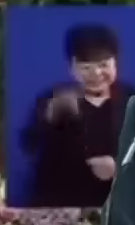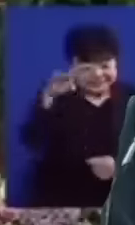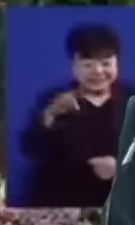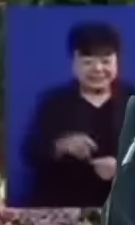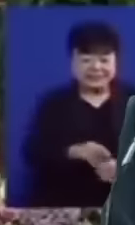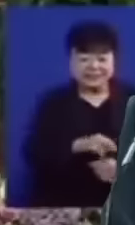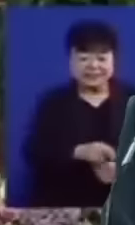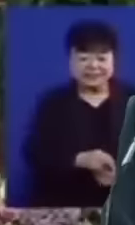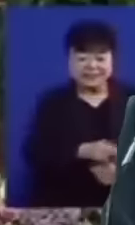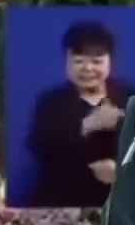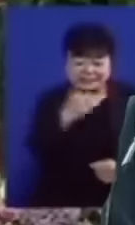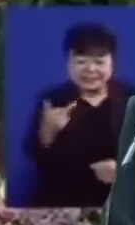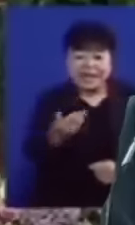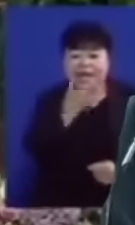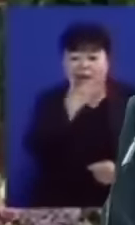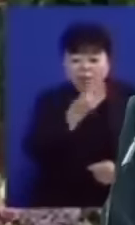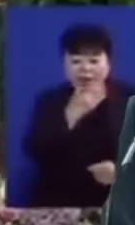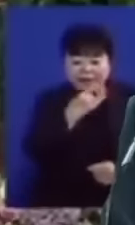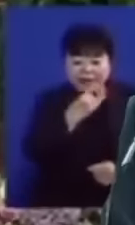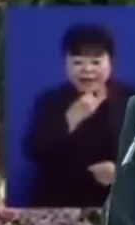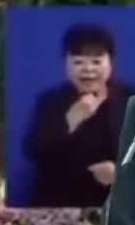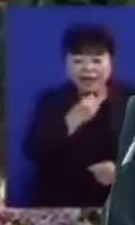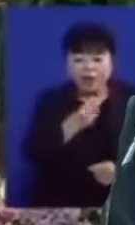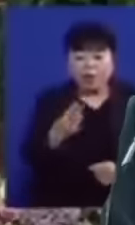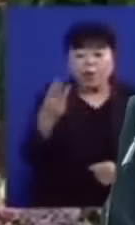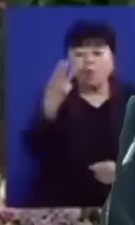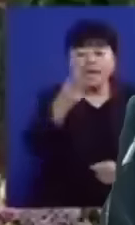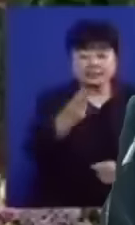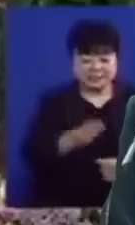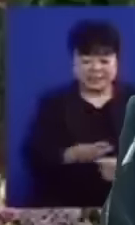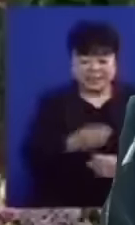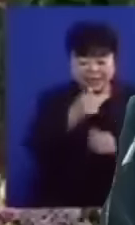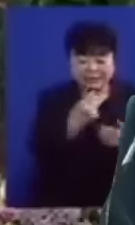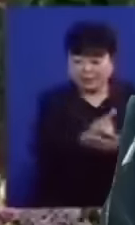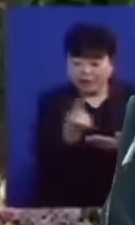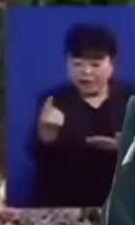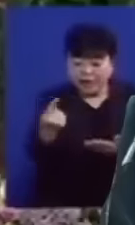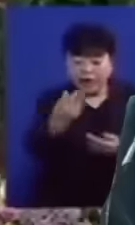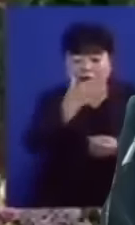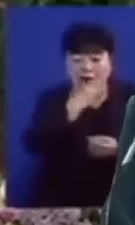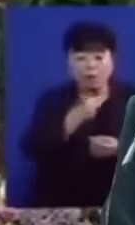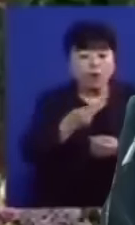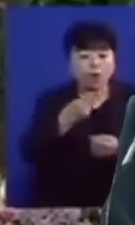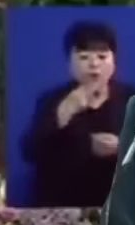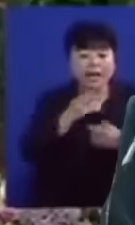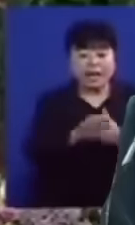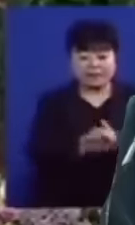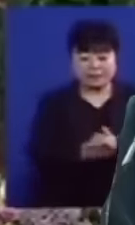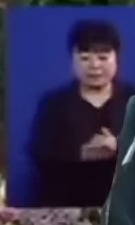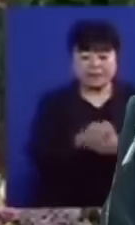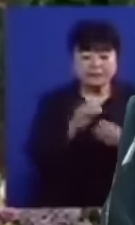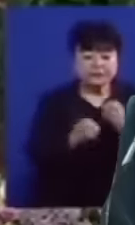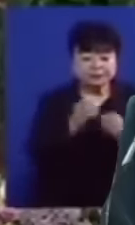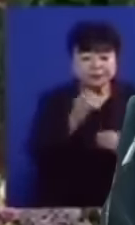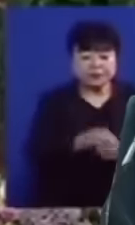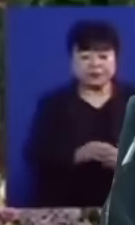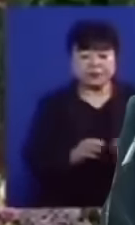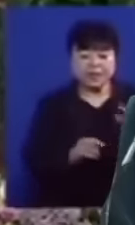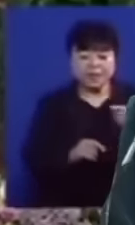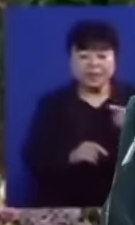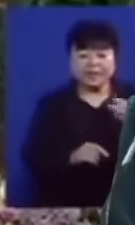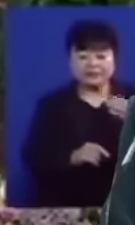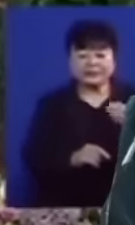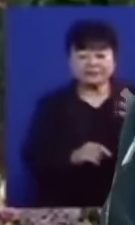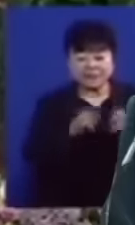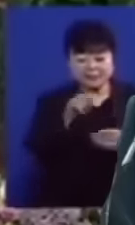사람이라고 말했습니다. 존 웨슬레도 하나님을 떠나서는 행복이란 없다고 말했습니다. 시편